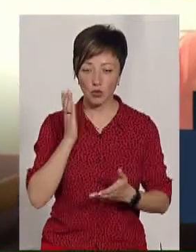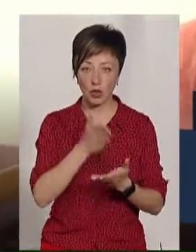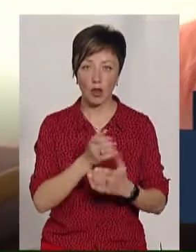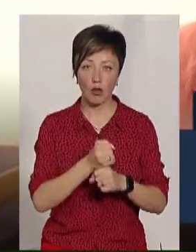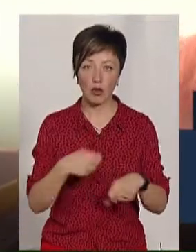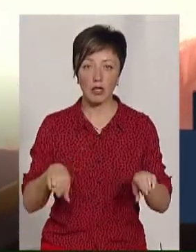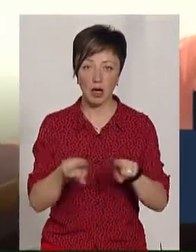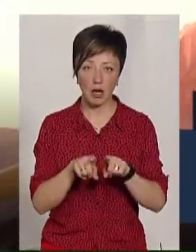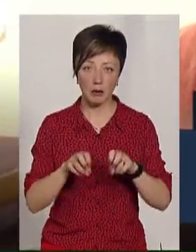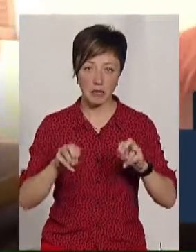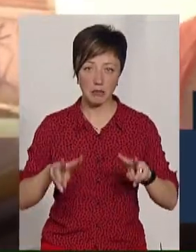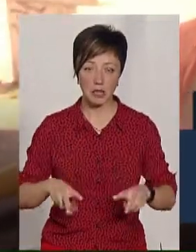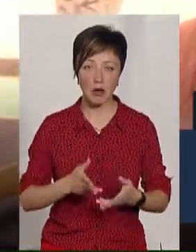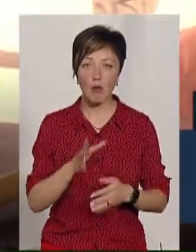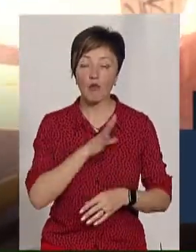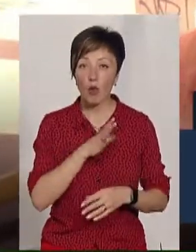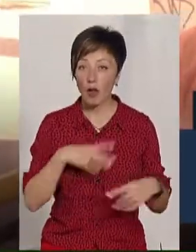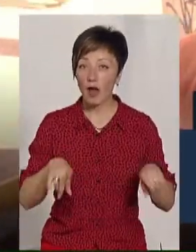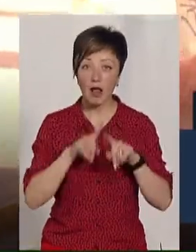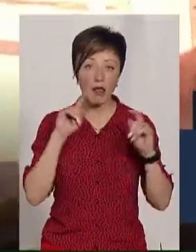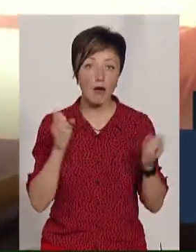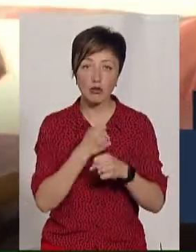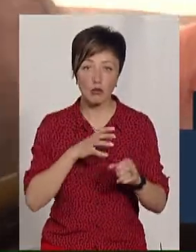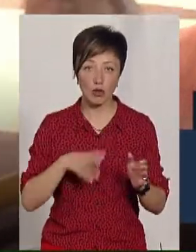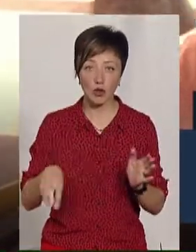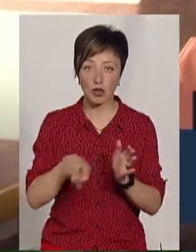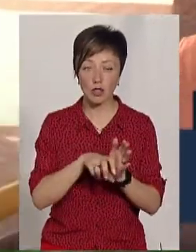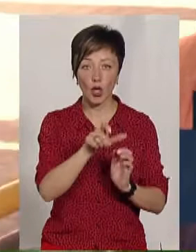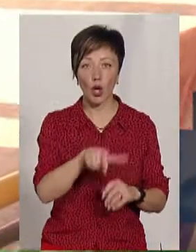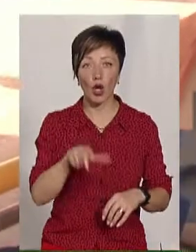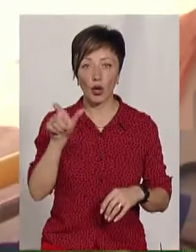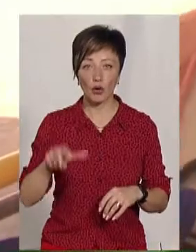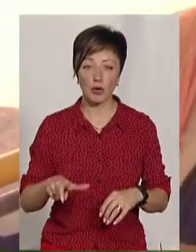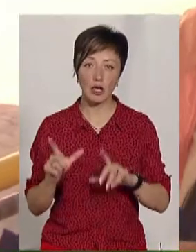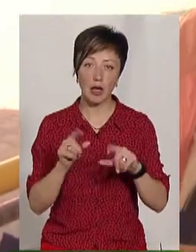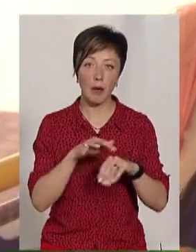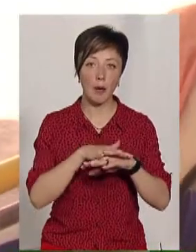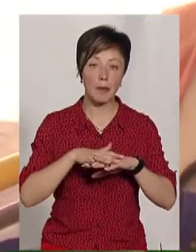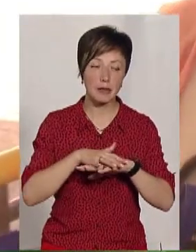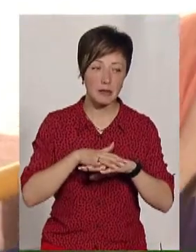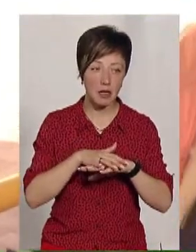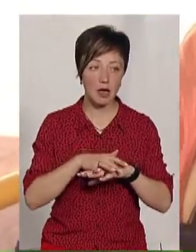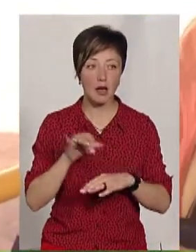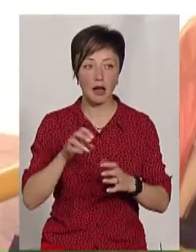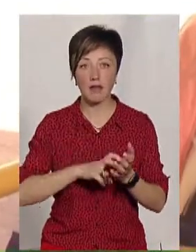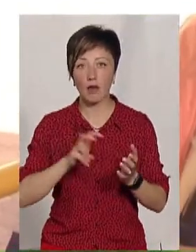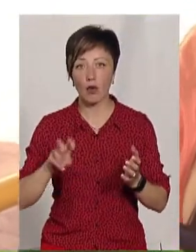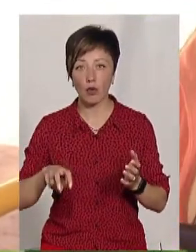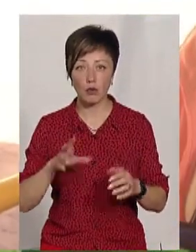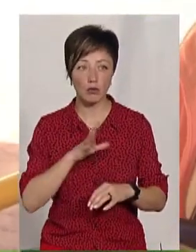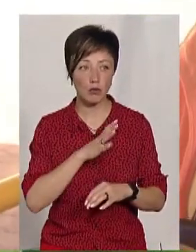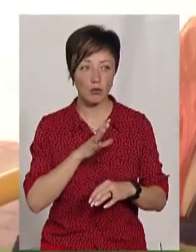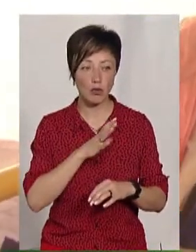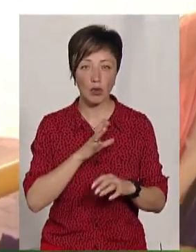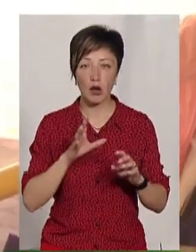рейсом, бо було таке, що неможливо було сісти, бо люди їхали на базар. І виходили, був такий